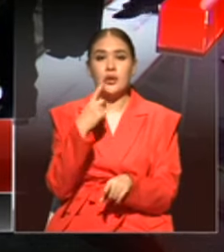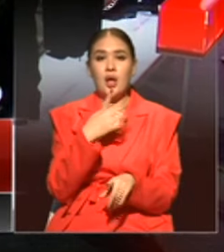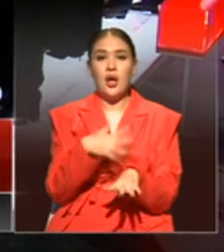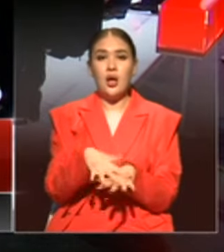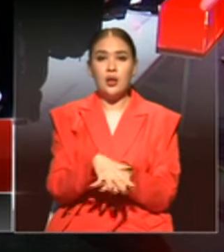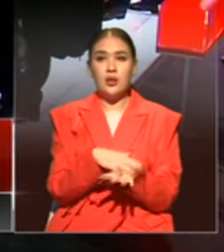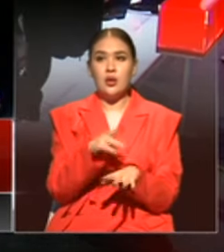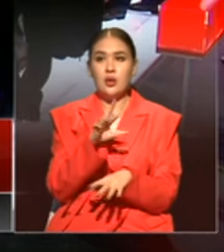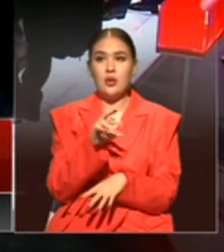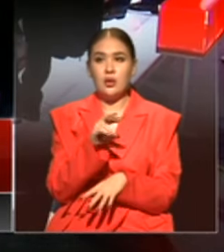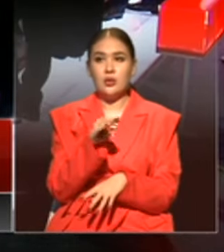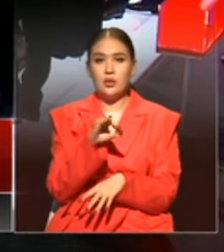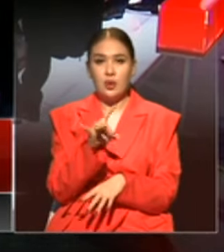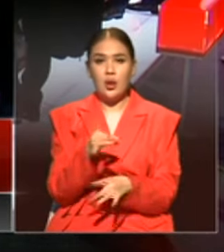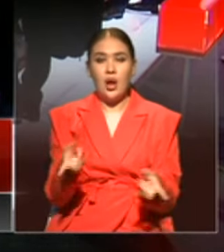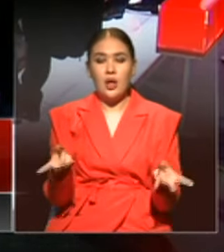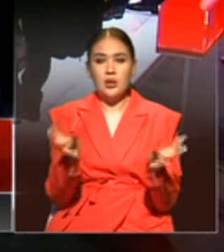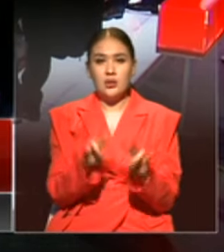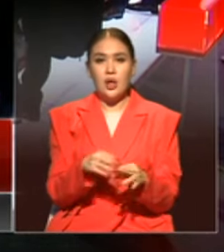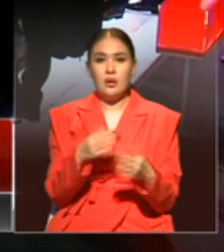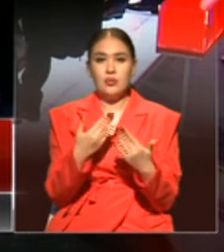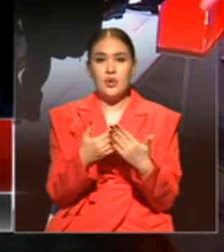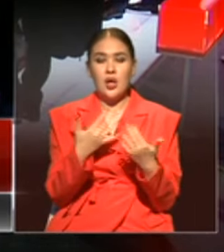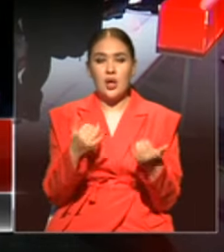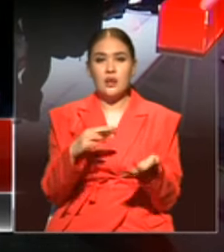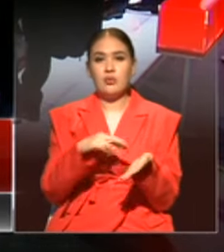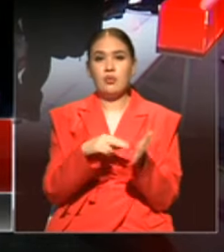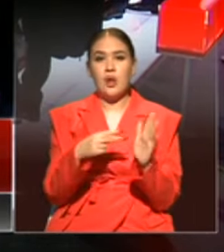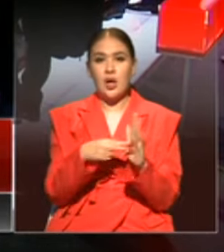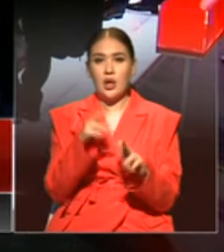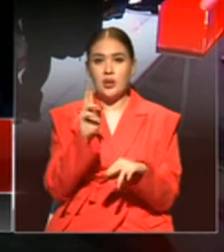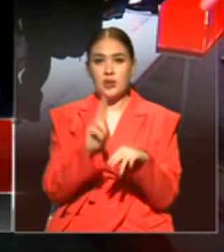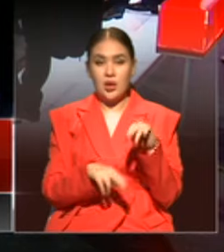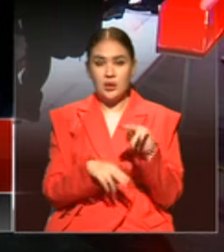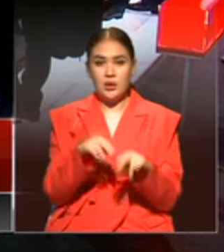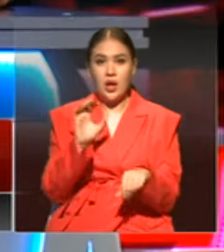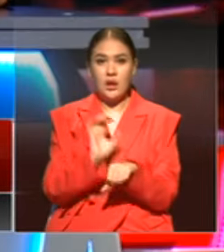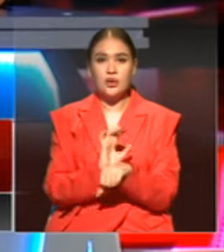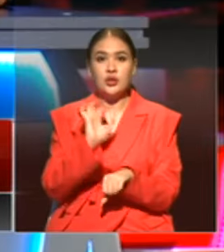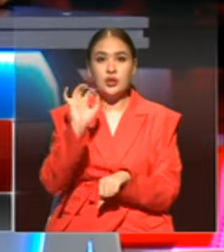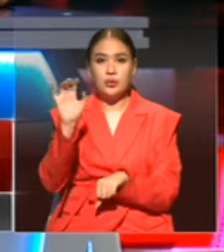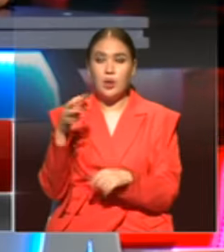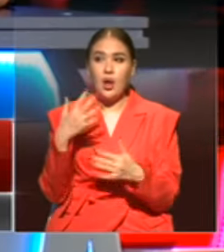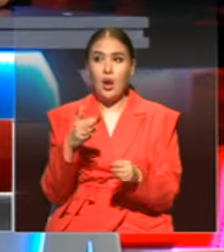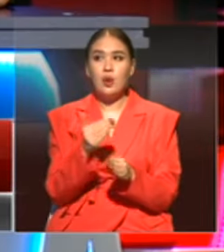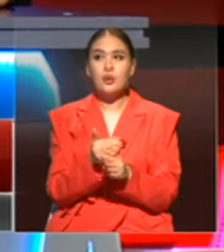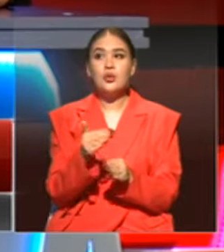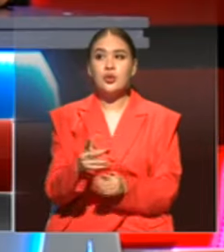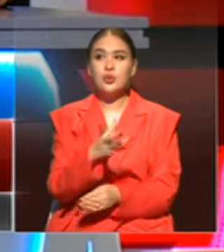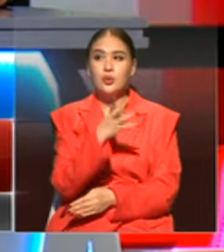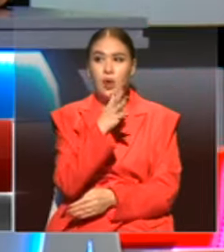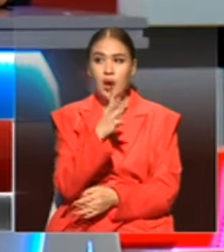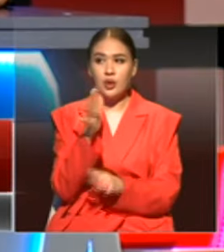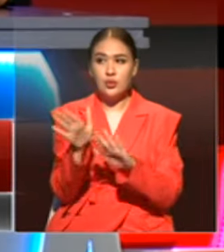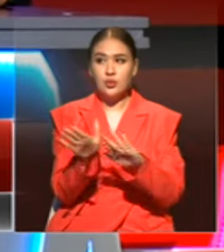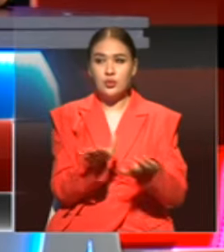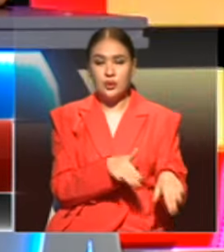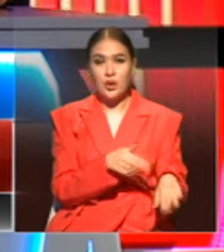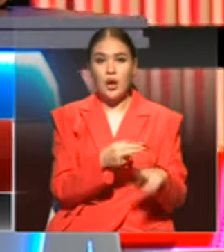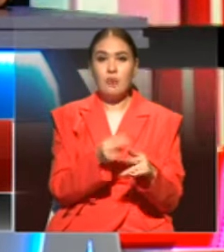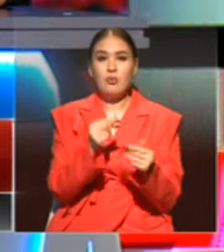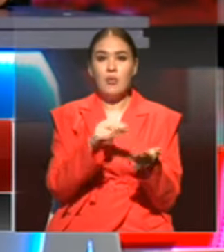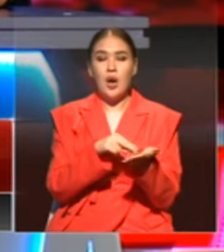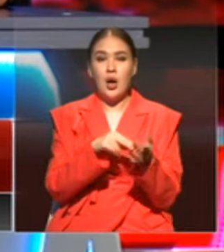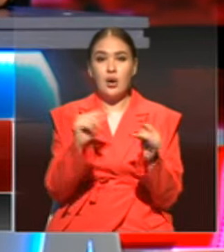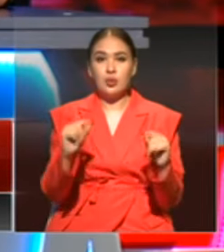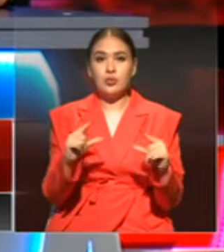мекемелің коридорларында қалып қалады. Мысалы, бүгін проект салды, ертең оны экспертизаға жіберді, одан біраз уақыт өтті, одан кейін баға көтерілді,